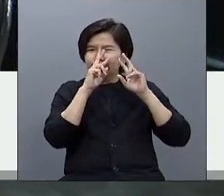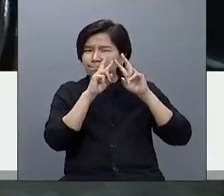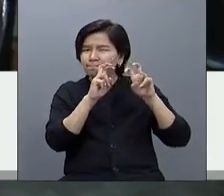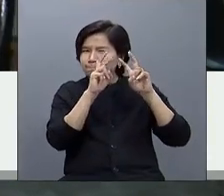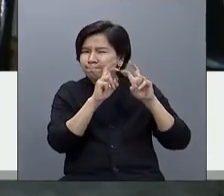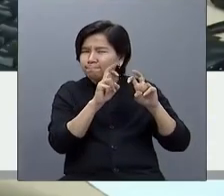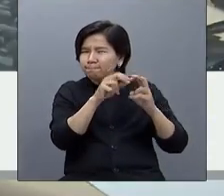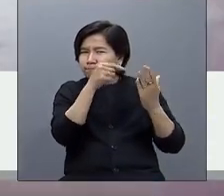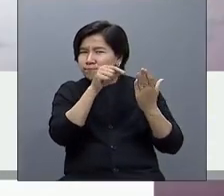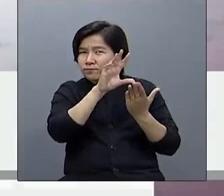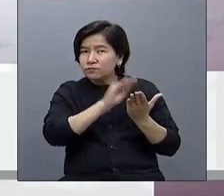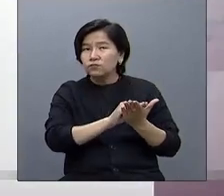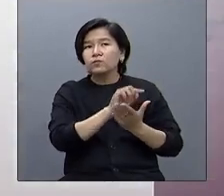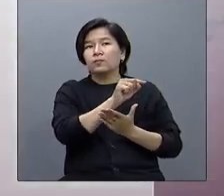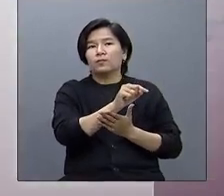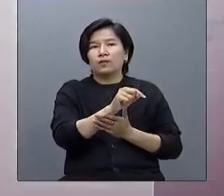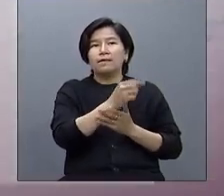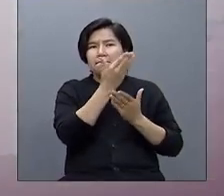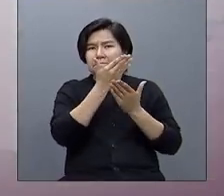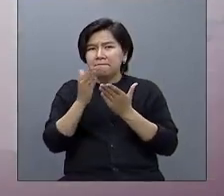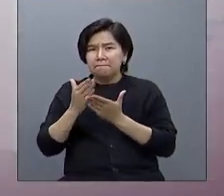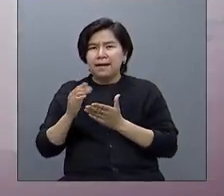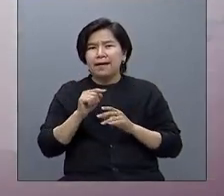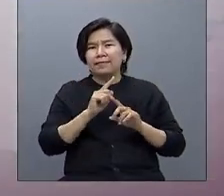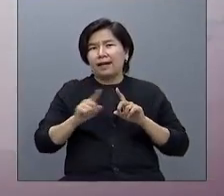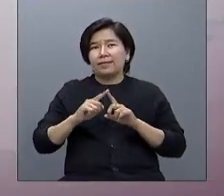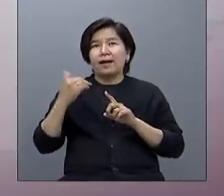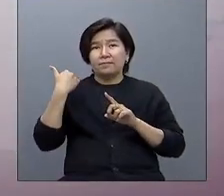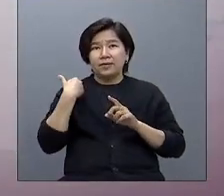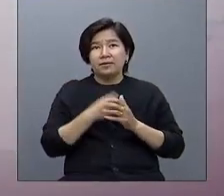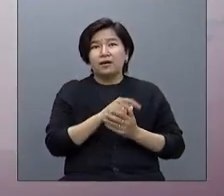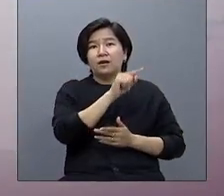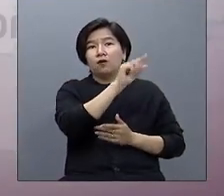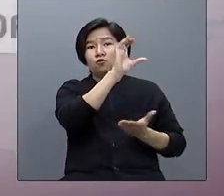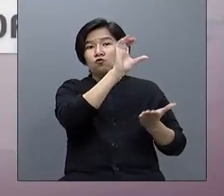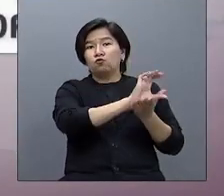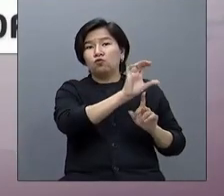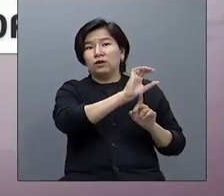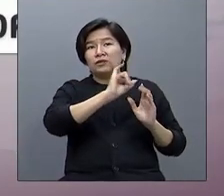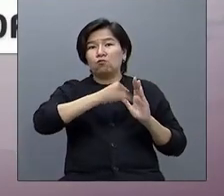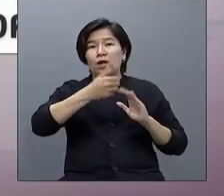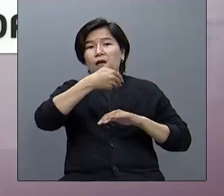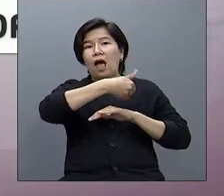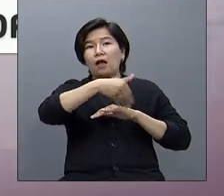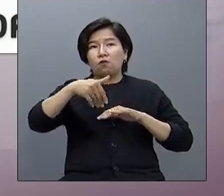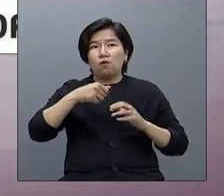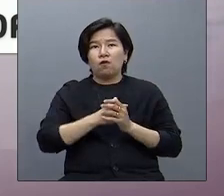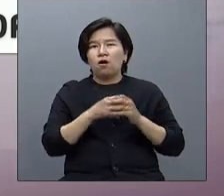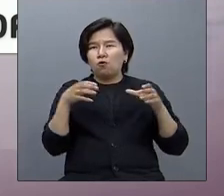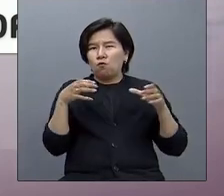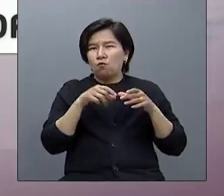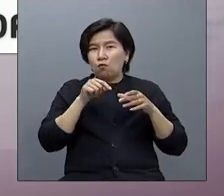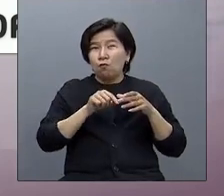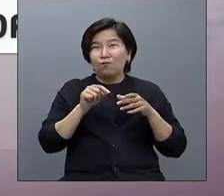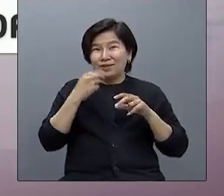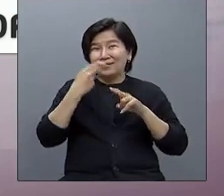าเจ้าหนี้นอกระบบมีหลายประเภทค่ะโดยเจ้าหนี้ส่วนมากก็เป็นนายทุนนอกพื้นที่ตามมาด้วยกลุ่มหมวกกันน็อกแล้วก็นายทุน